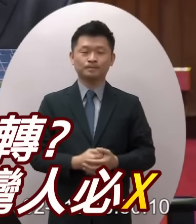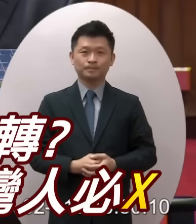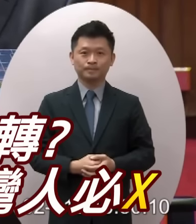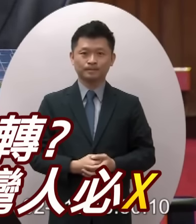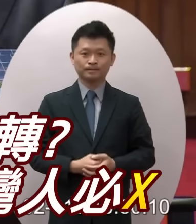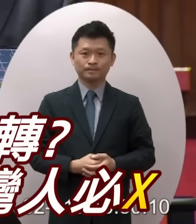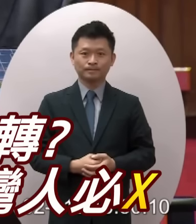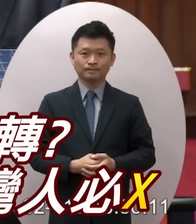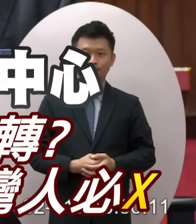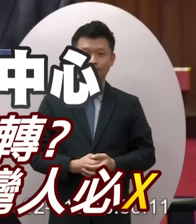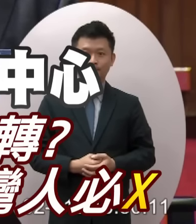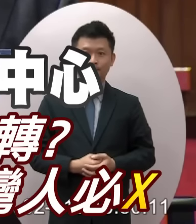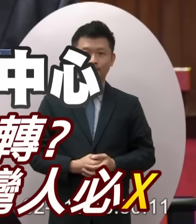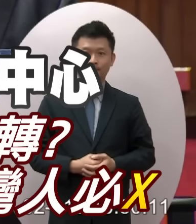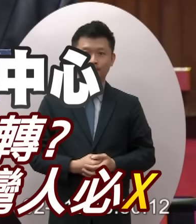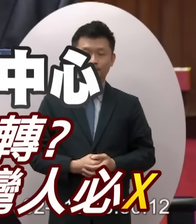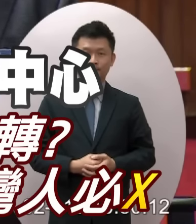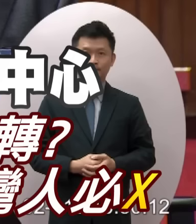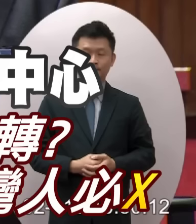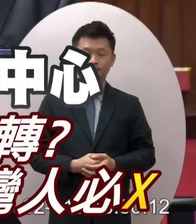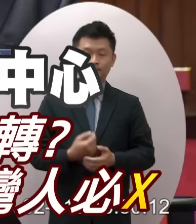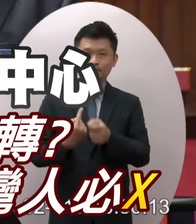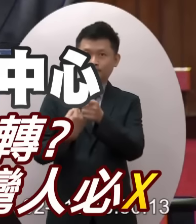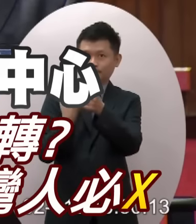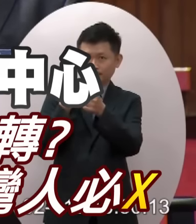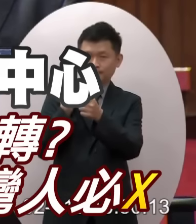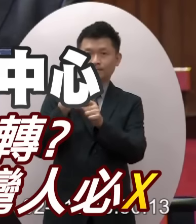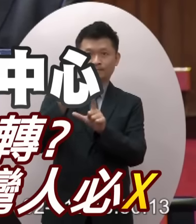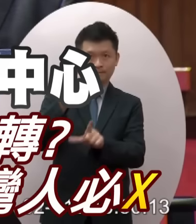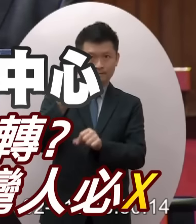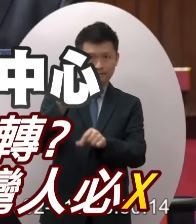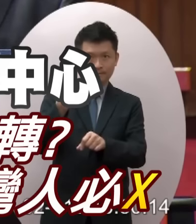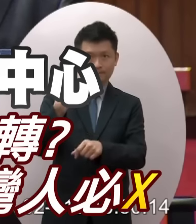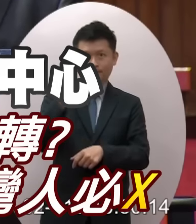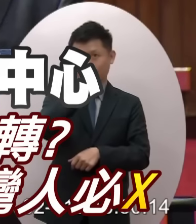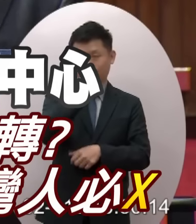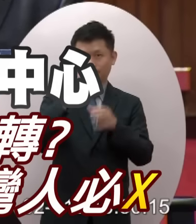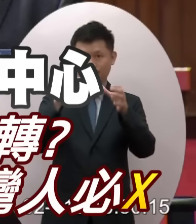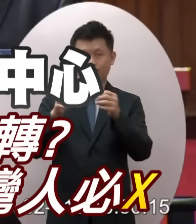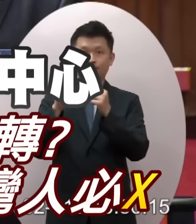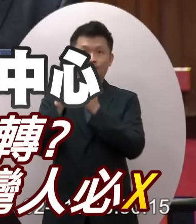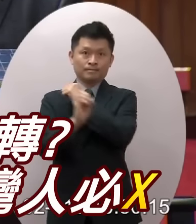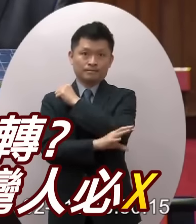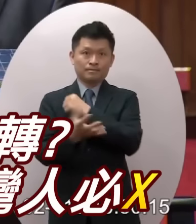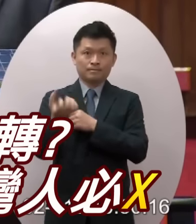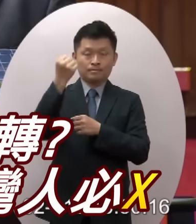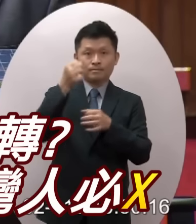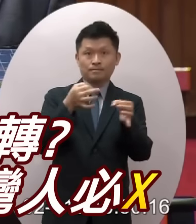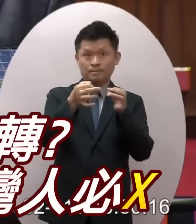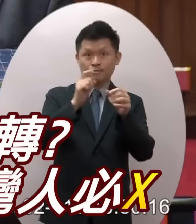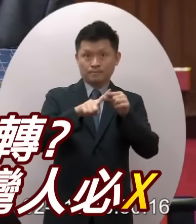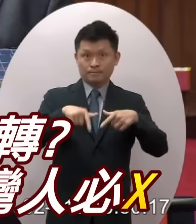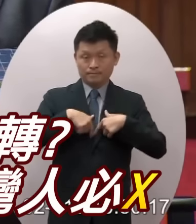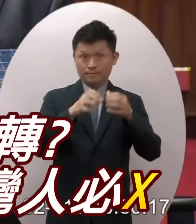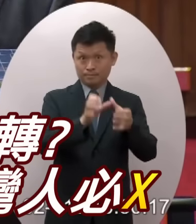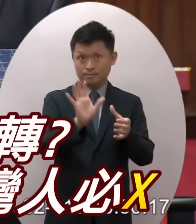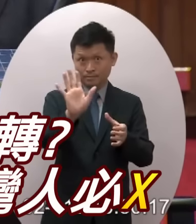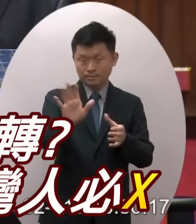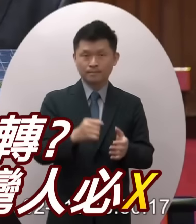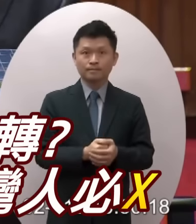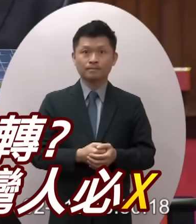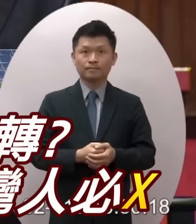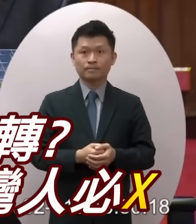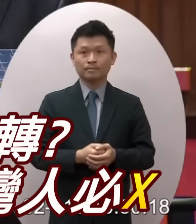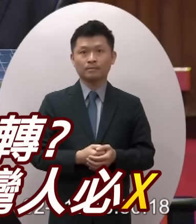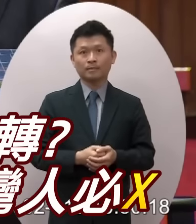哦，去年8月，伫台湾有成立碳权交易中心。迄实在讲诶，迄满